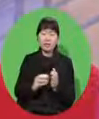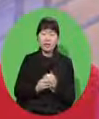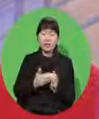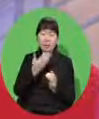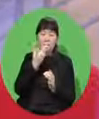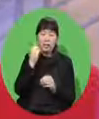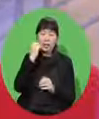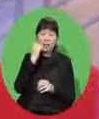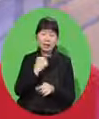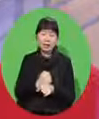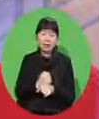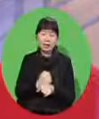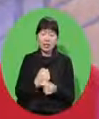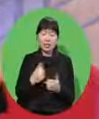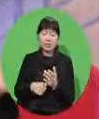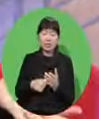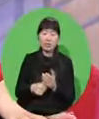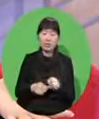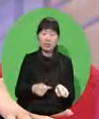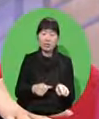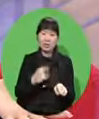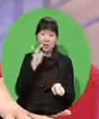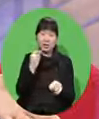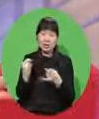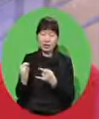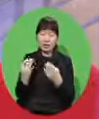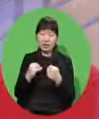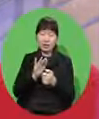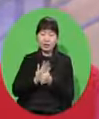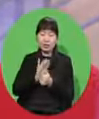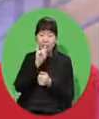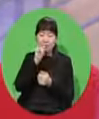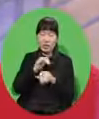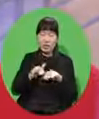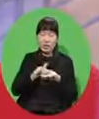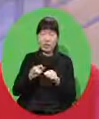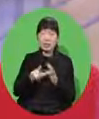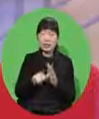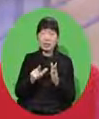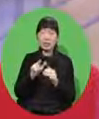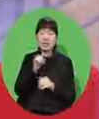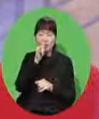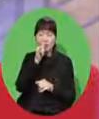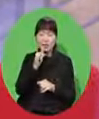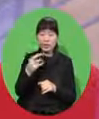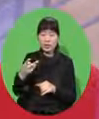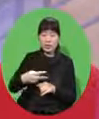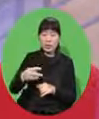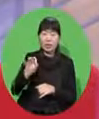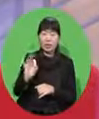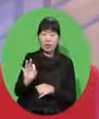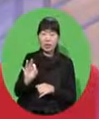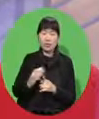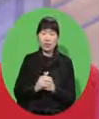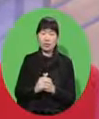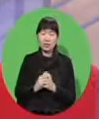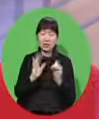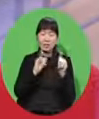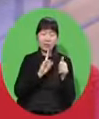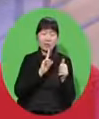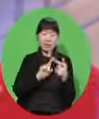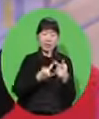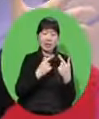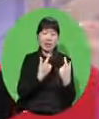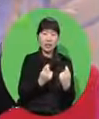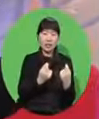먹을 간식이라든가 학용품 같은 것들은 어머니께서 많이 도와주고 해결해 주는 시기고요. 네. 2,000원이라는 금액은 아이가 말